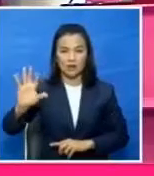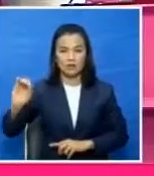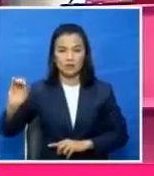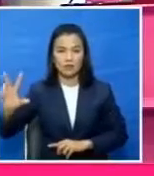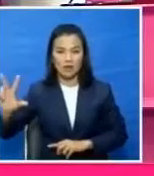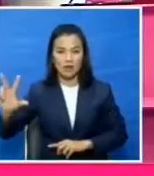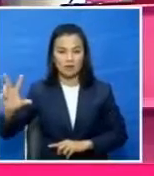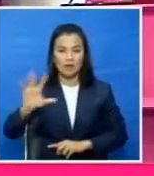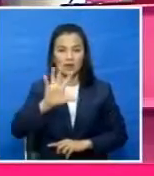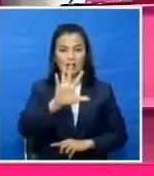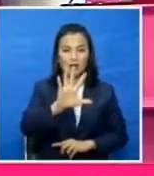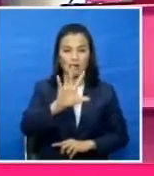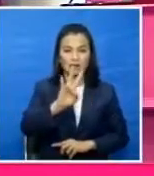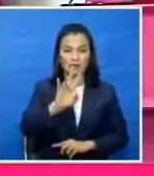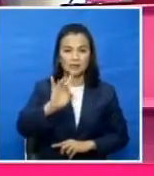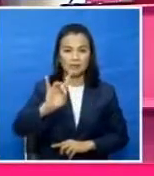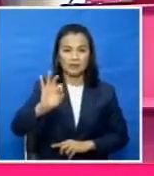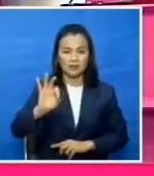5789503